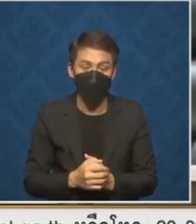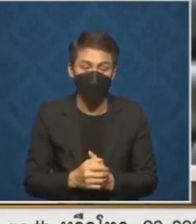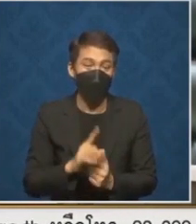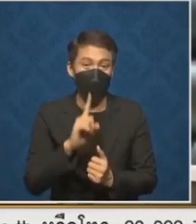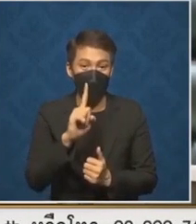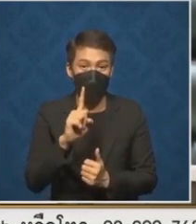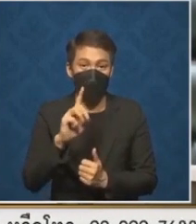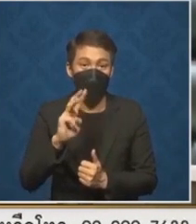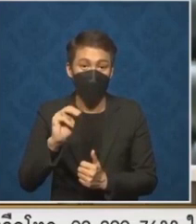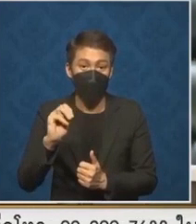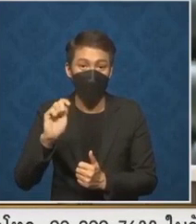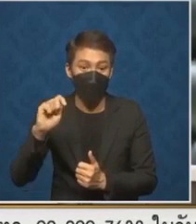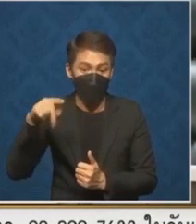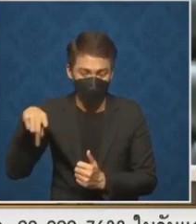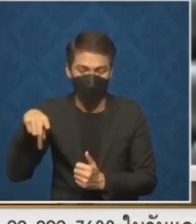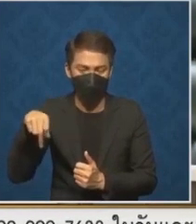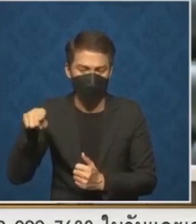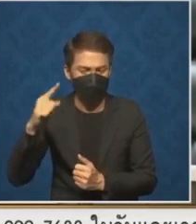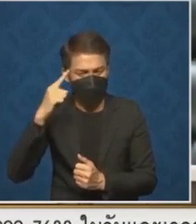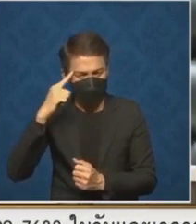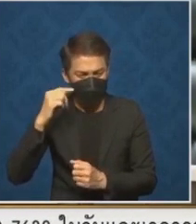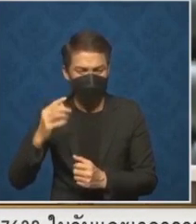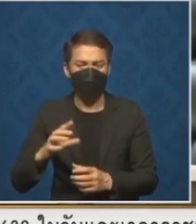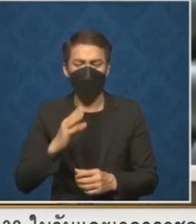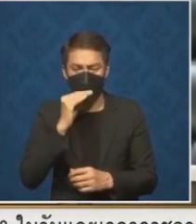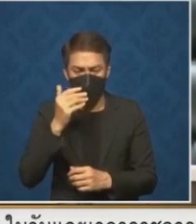รับปากไ้จะทำเมไรแล้วสุดท้าย